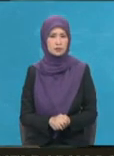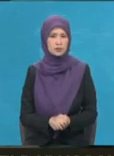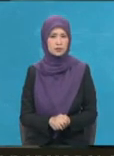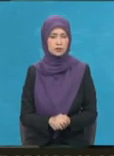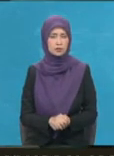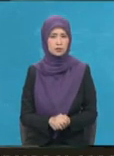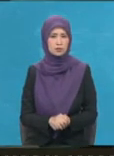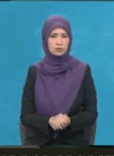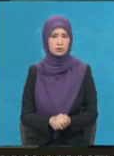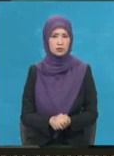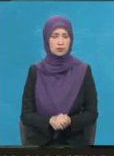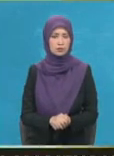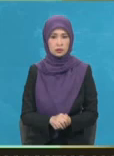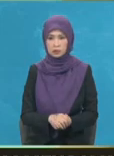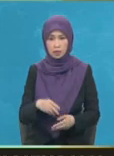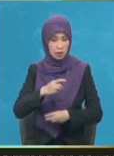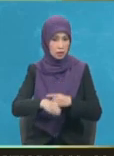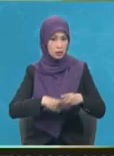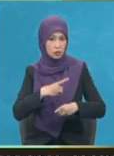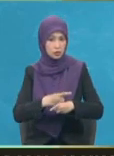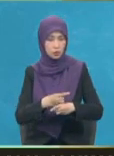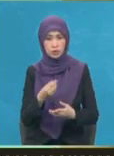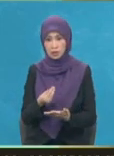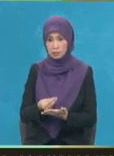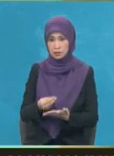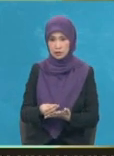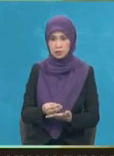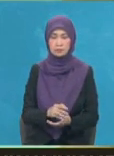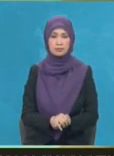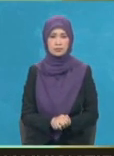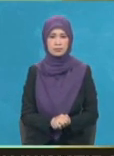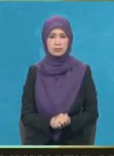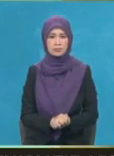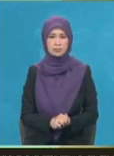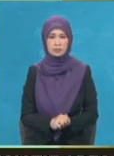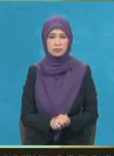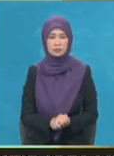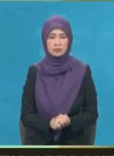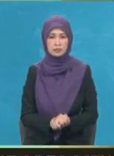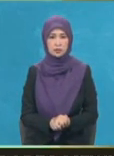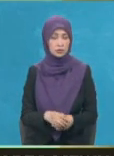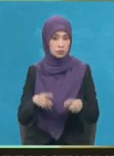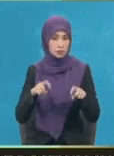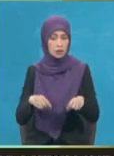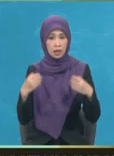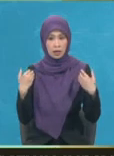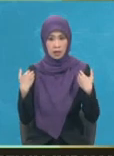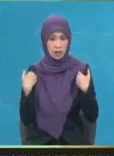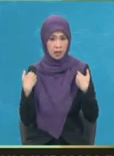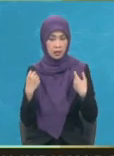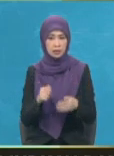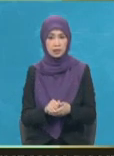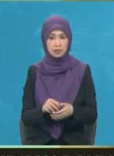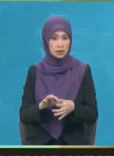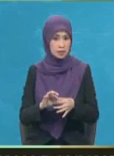keuangan tampaknya untuk mencapai pelaksanaan berkualiti pendidikan cilik keuangan memerlukan usaha kolaboratif dengan berbagai pihak